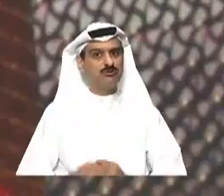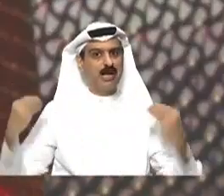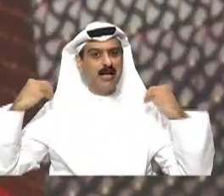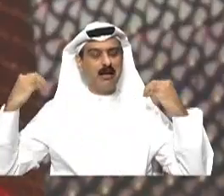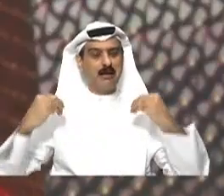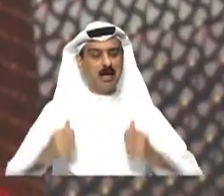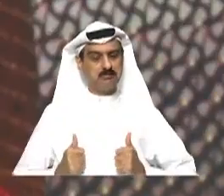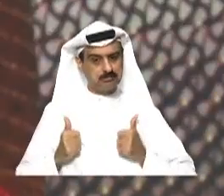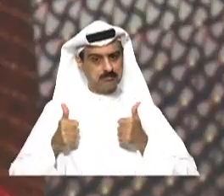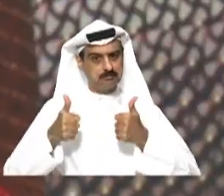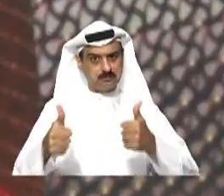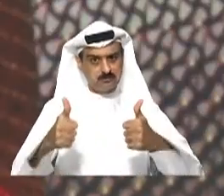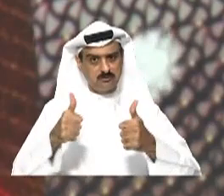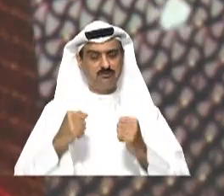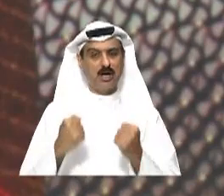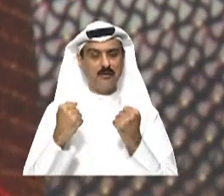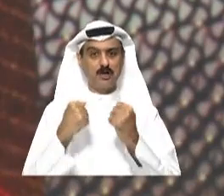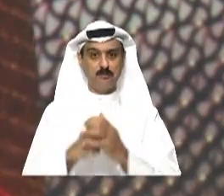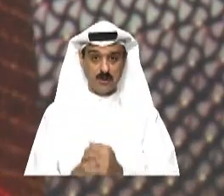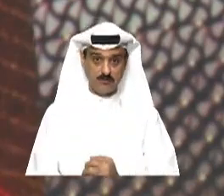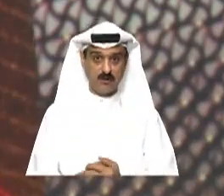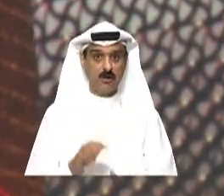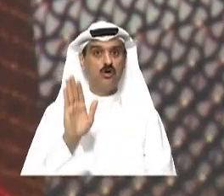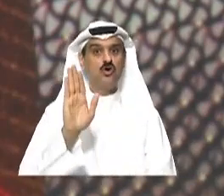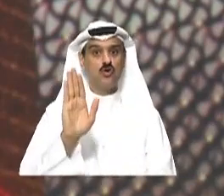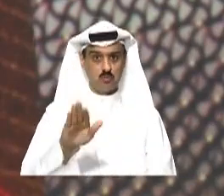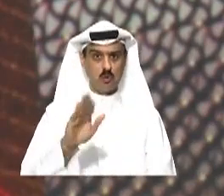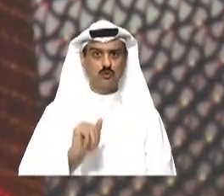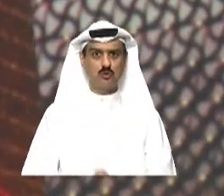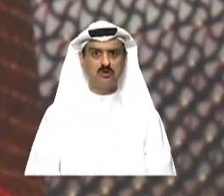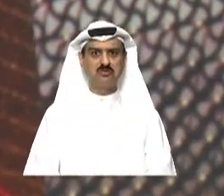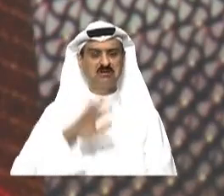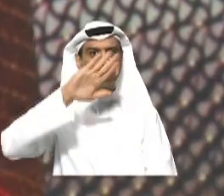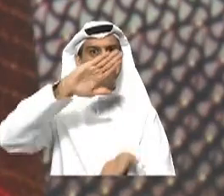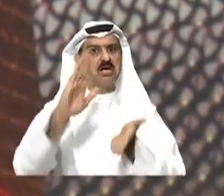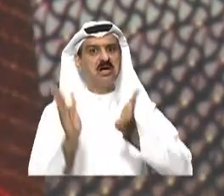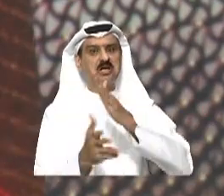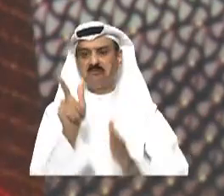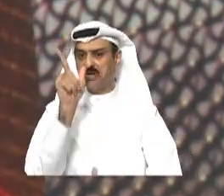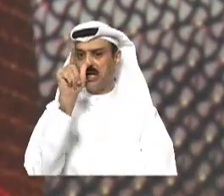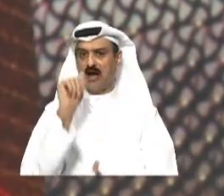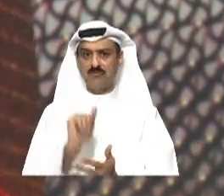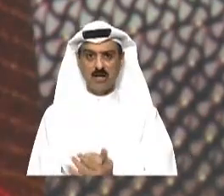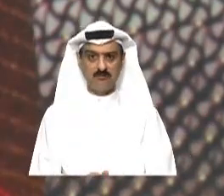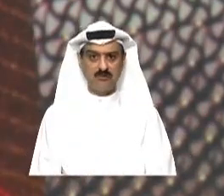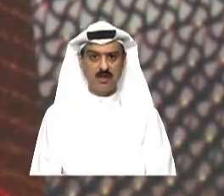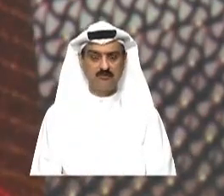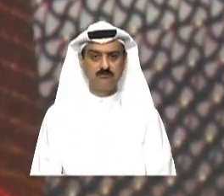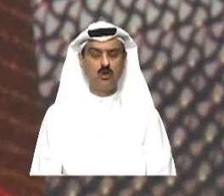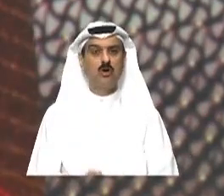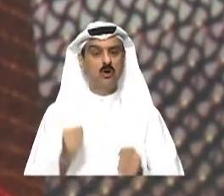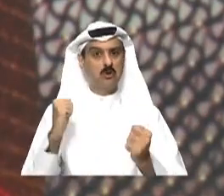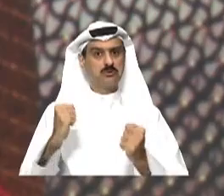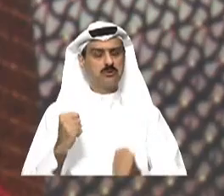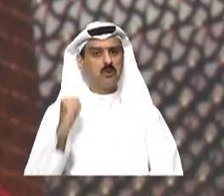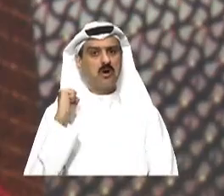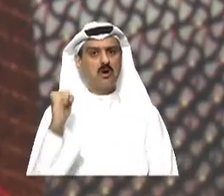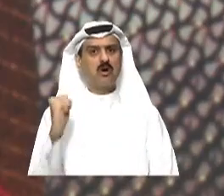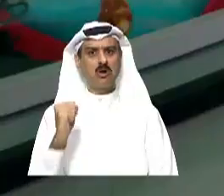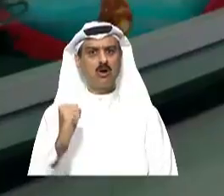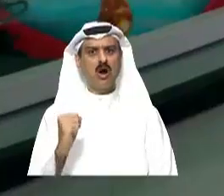كبيرة، ثقة بالنفس، الحضور قادر بأن يكون هو الأفضل من خلال الاستبسال اللي اليوم شفنا